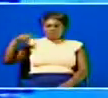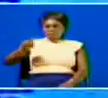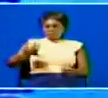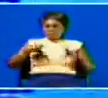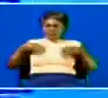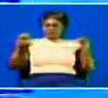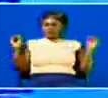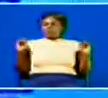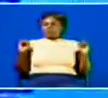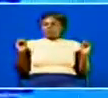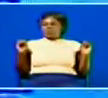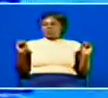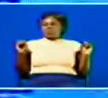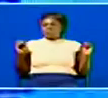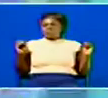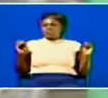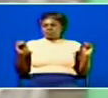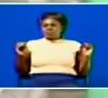wamemkataa.